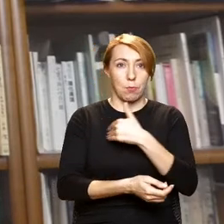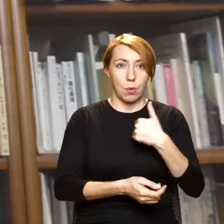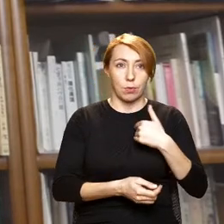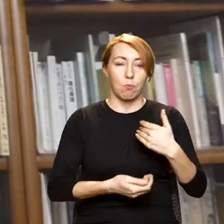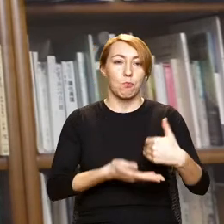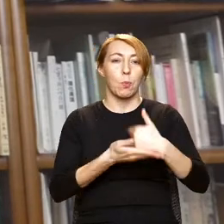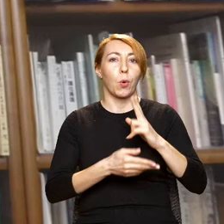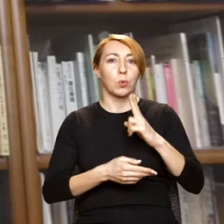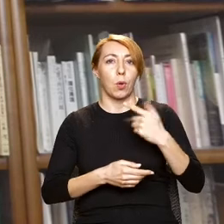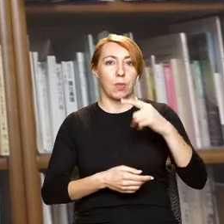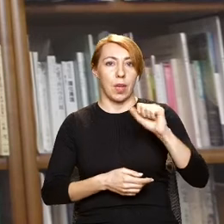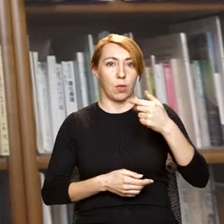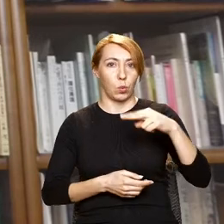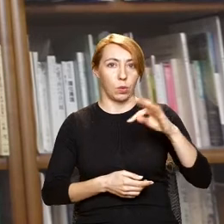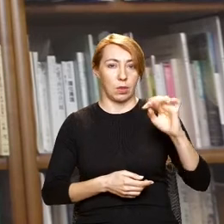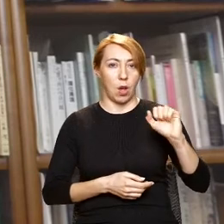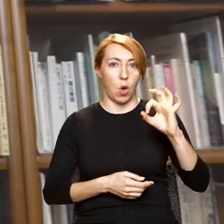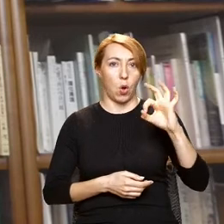Onyszkiewicz,